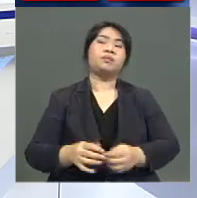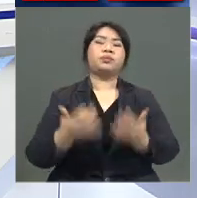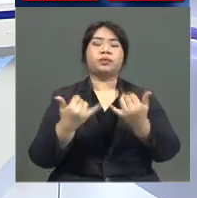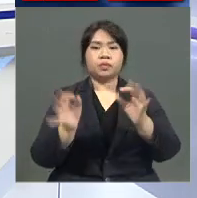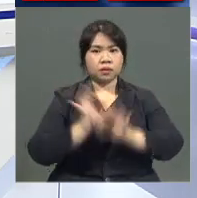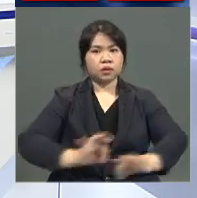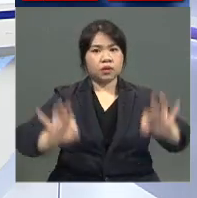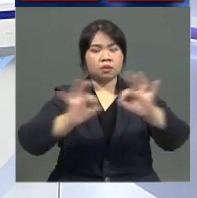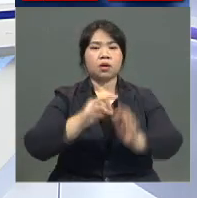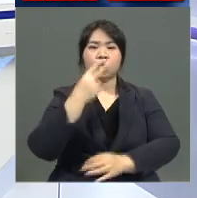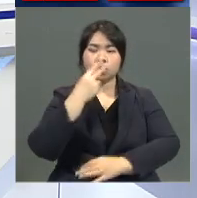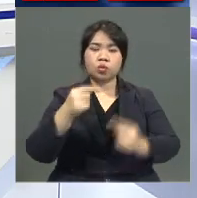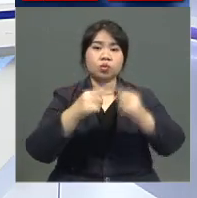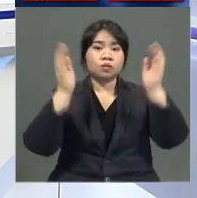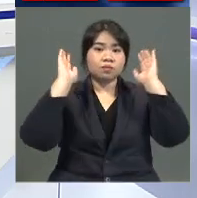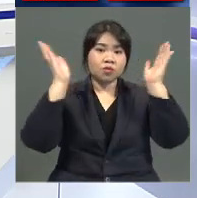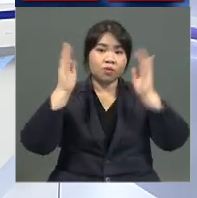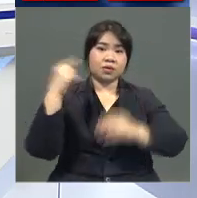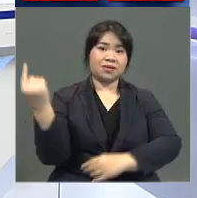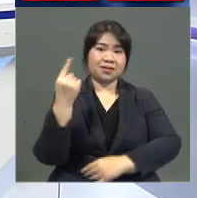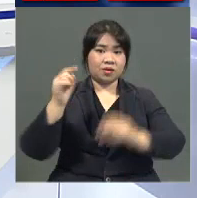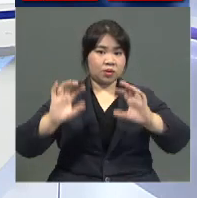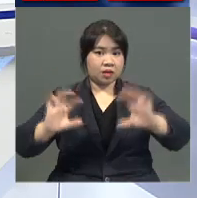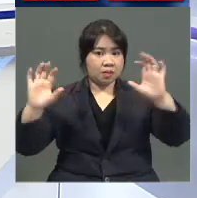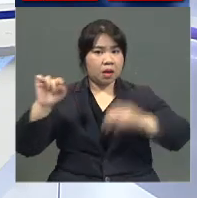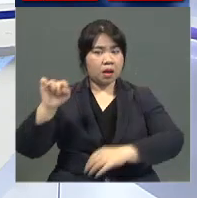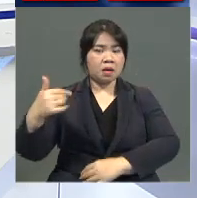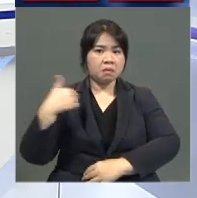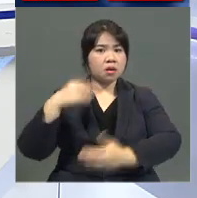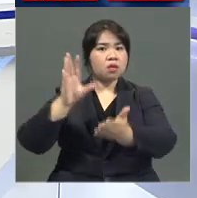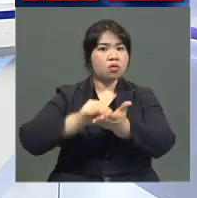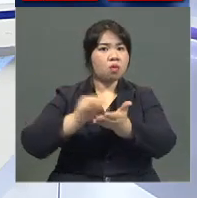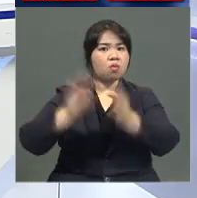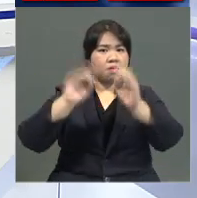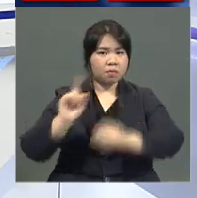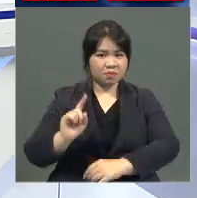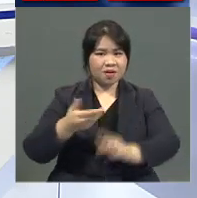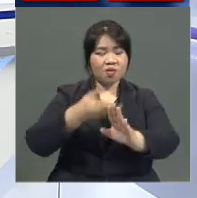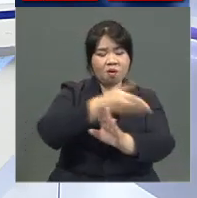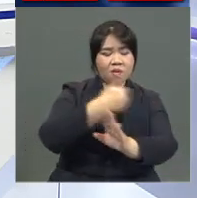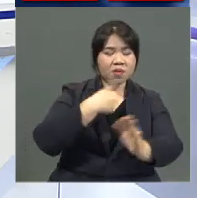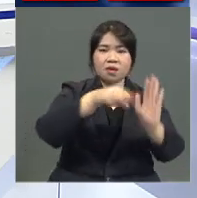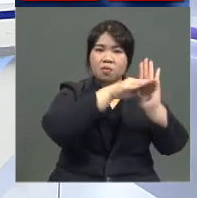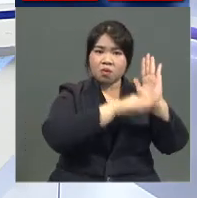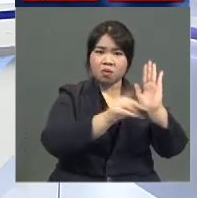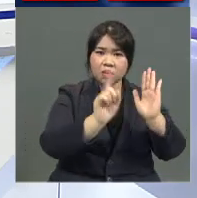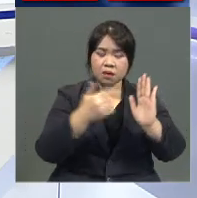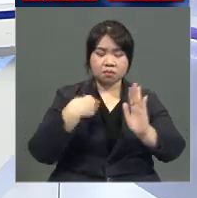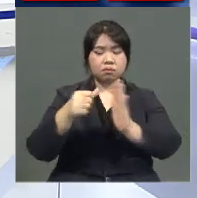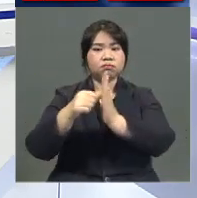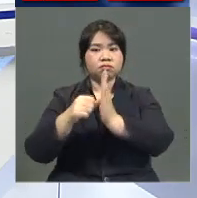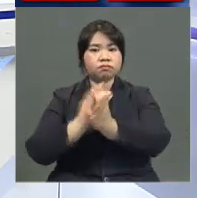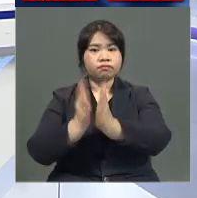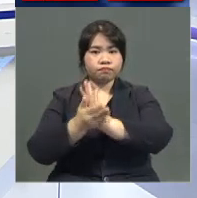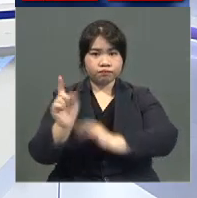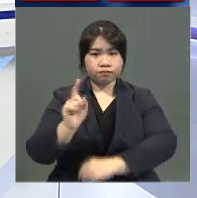แหละรอดูทั้งเรื่องของแพ็กเกจการท่องเที่ยวของรัฐบาลว่าออกมาแล้วจะมีรายละเอียดเหมือนกับที่เปิดเผยมาก่อนหน้านี้หรือเปล่าหรือว่าจะมีการปรับเปลี่ยนอย่าง